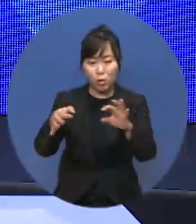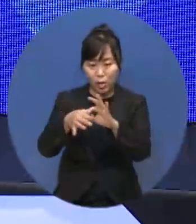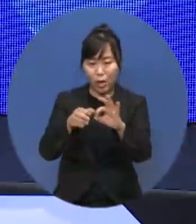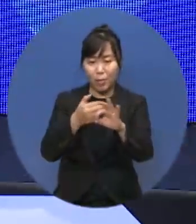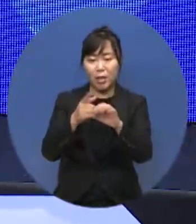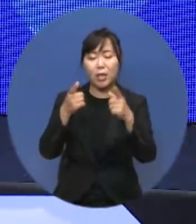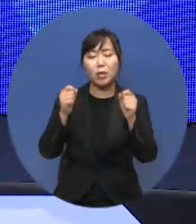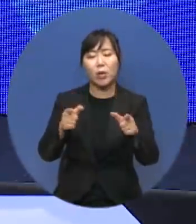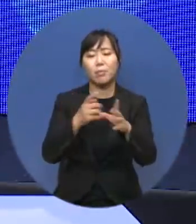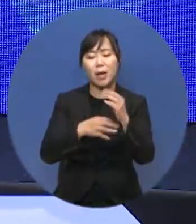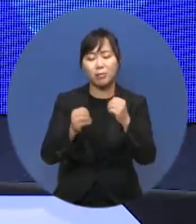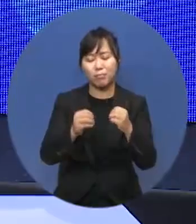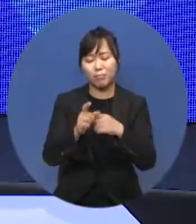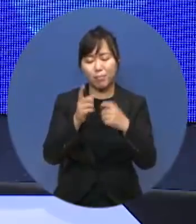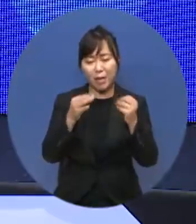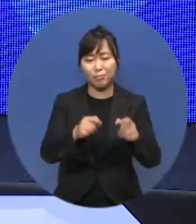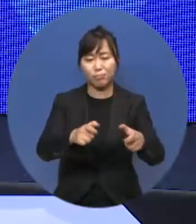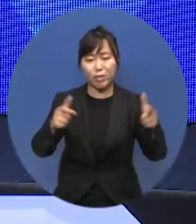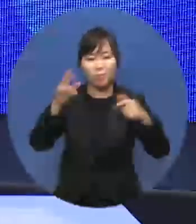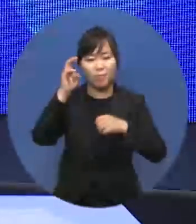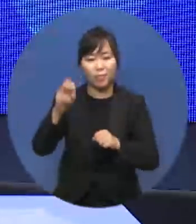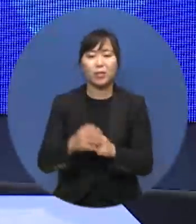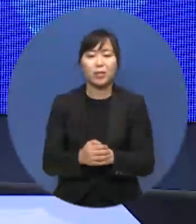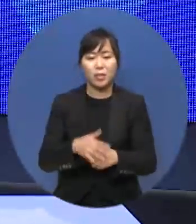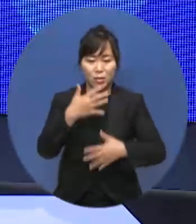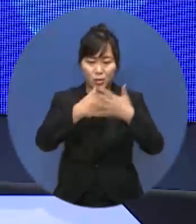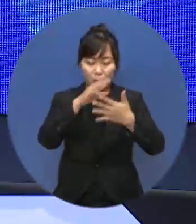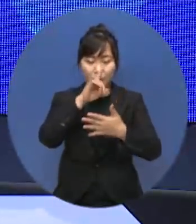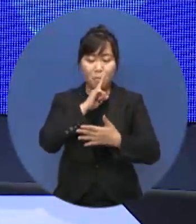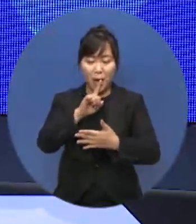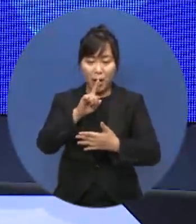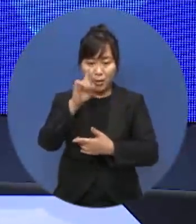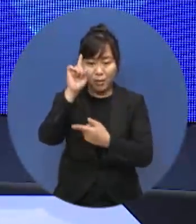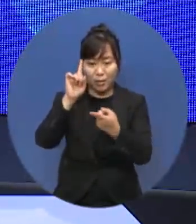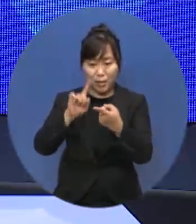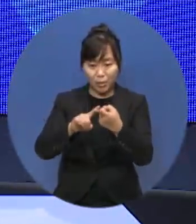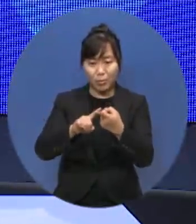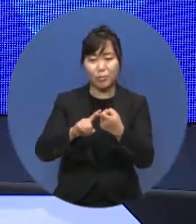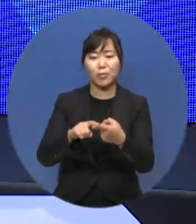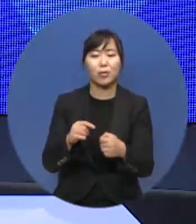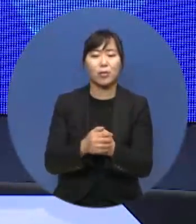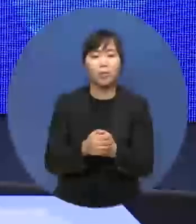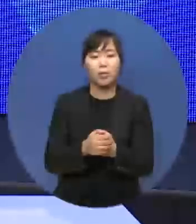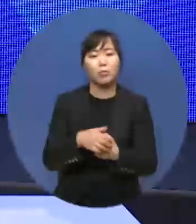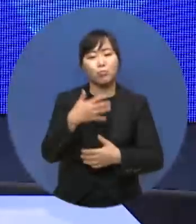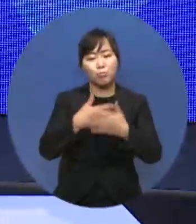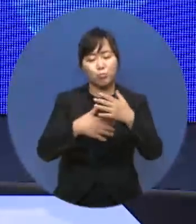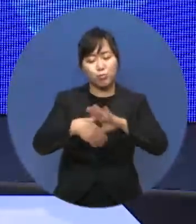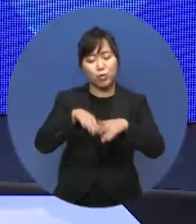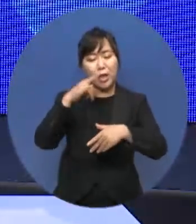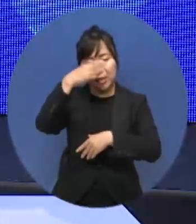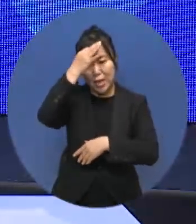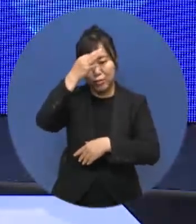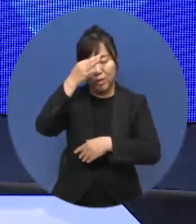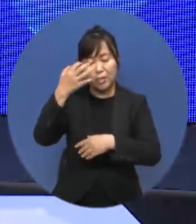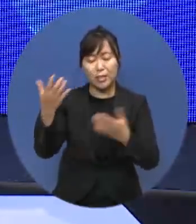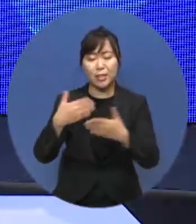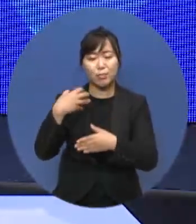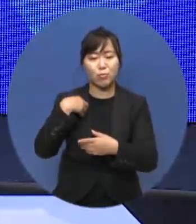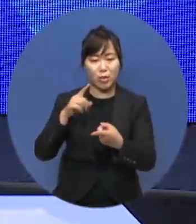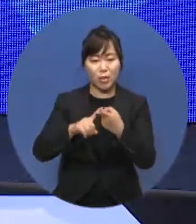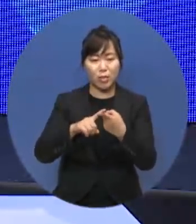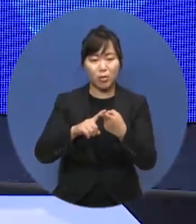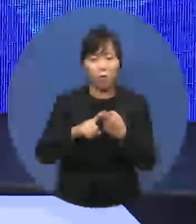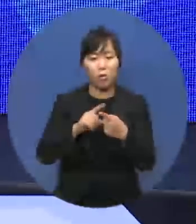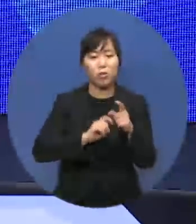이러한 기회들이 더 많이 늘어날 수 있을 것 같습니다. 그래서 영상에서 말씀해 주신 것들처럼 이제 문화예술에 있어서의 직무를 좀 더 개발하고